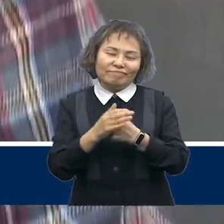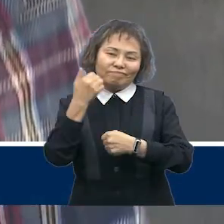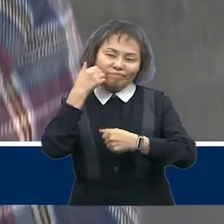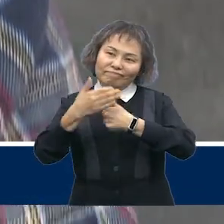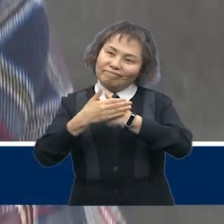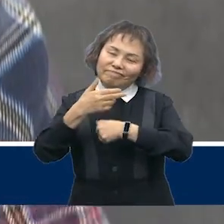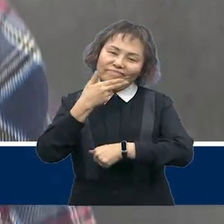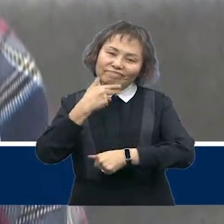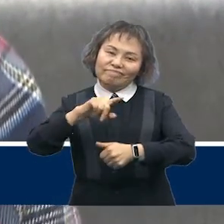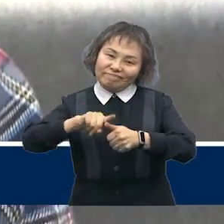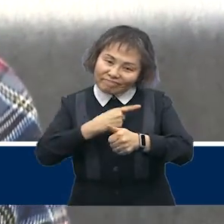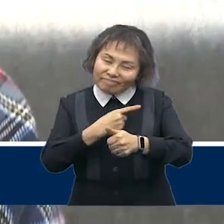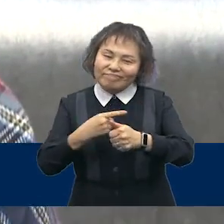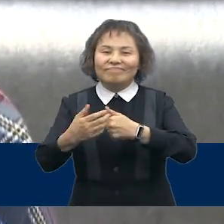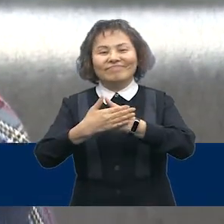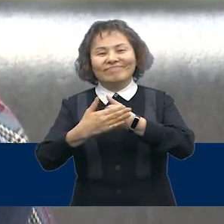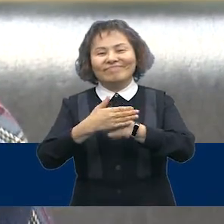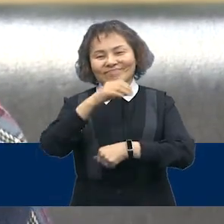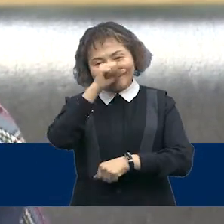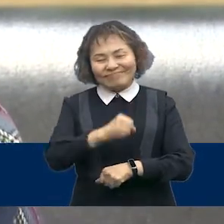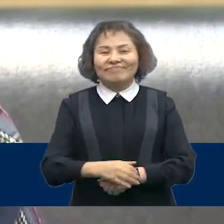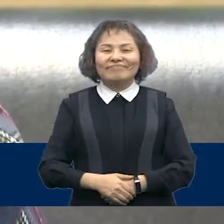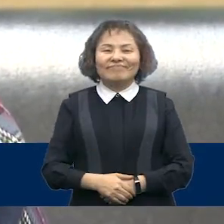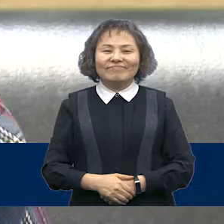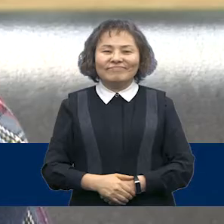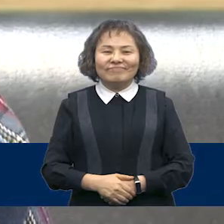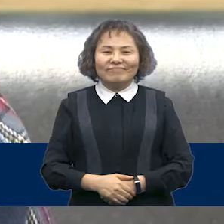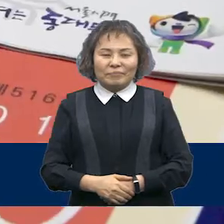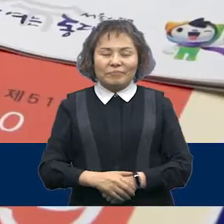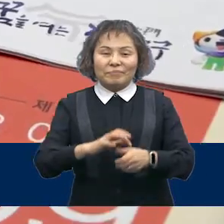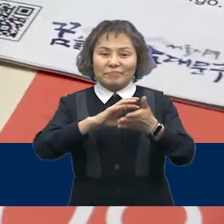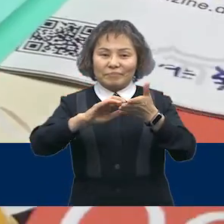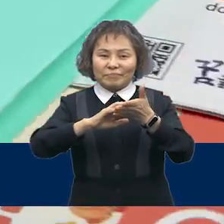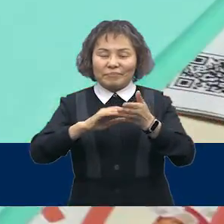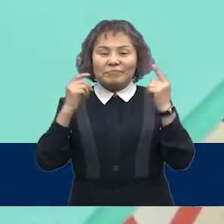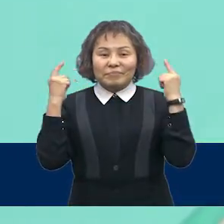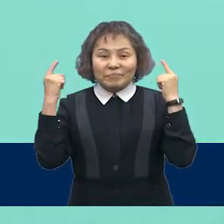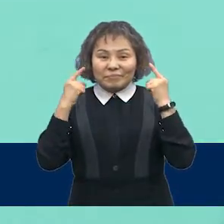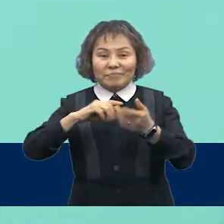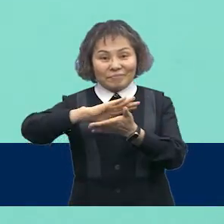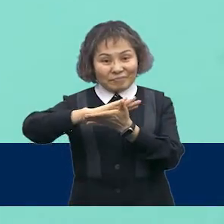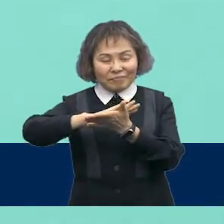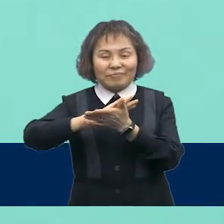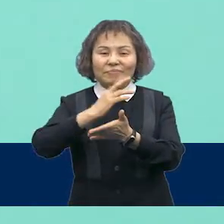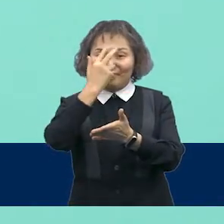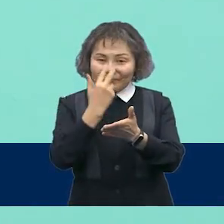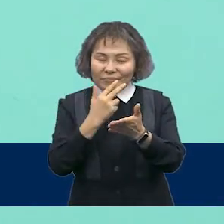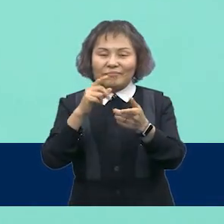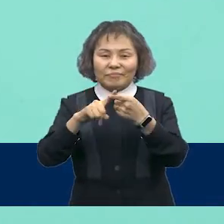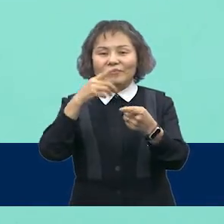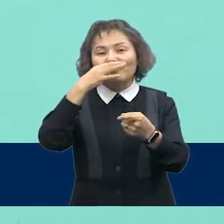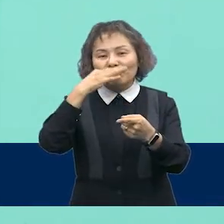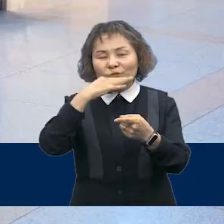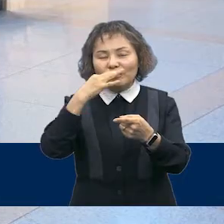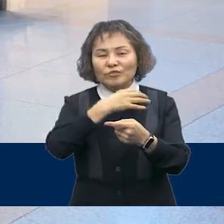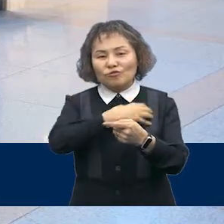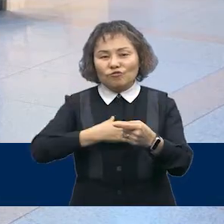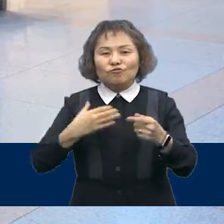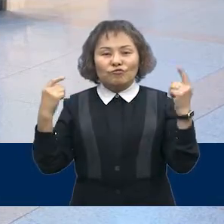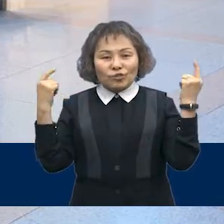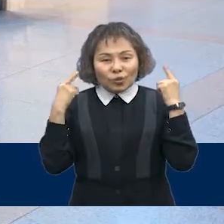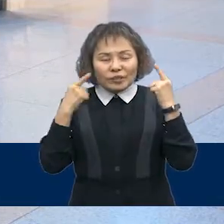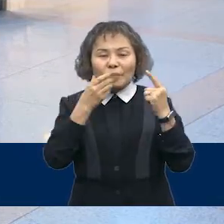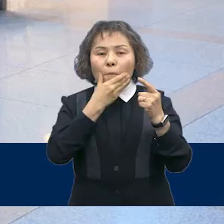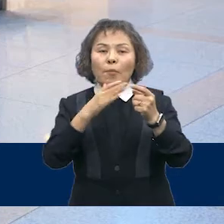수 있어서 일단 좋습니다 점자판 동대문구 소식지에는 시각장애인에게 이용한 구정소식 복지서비스